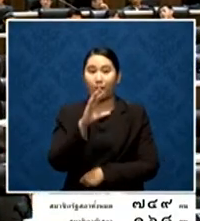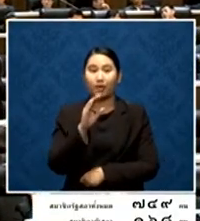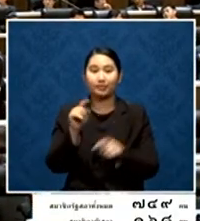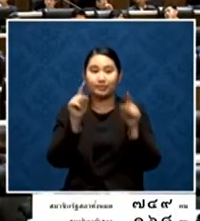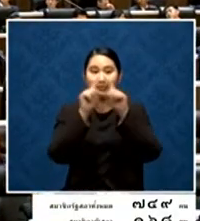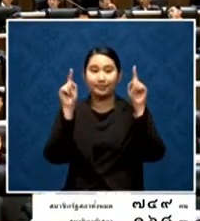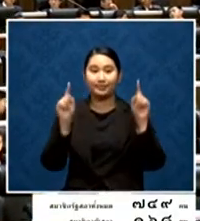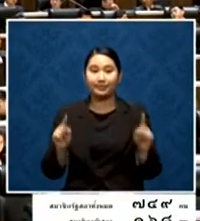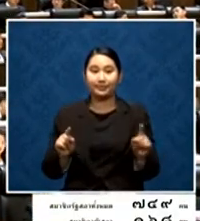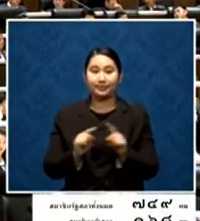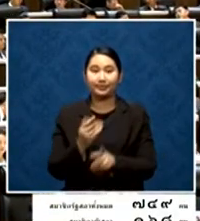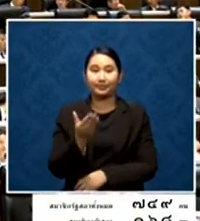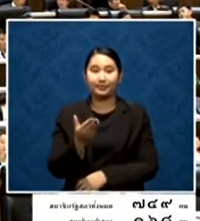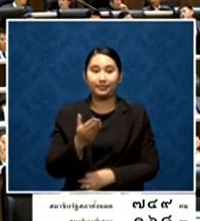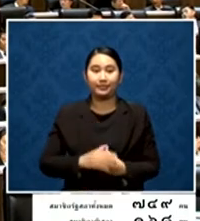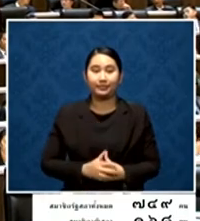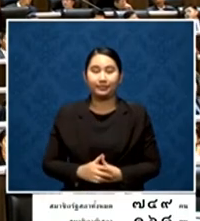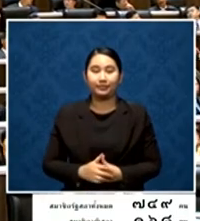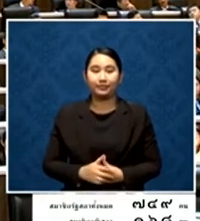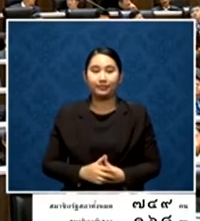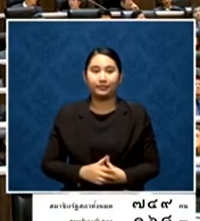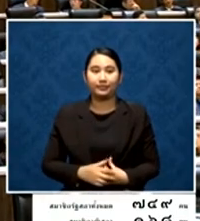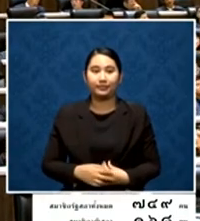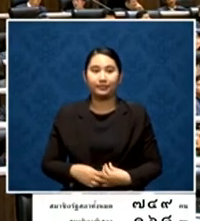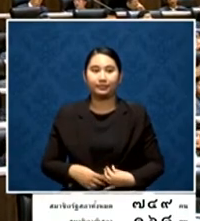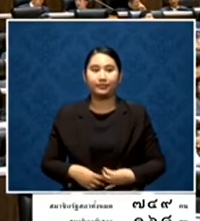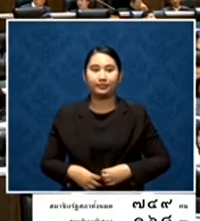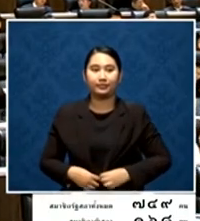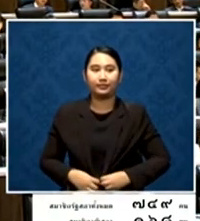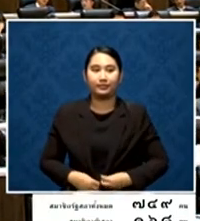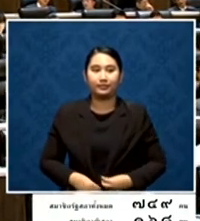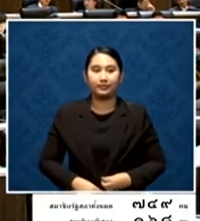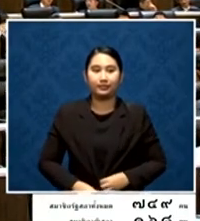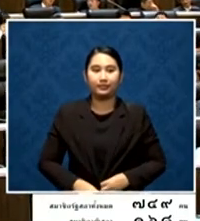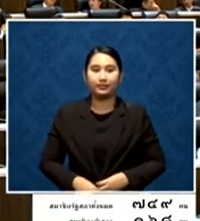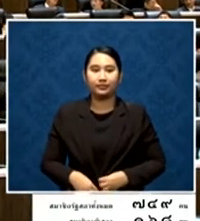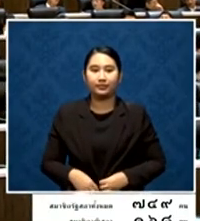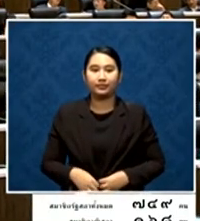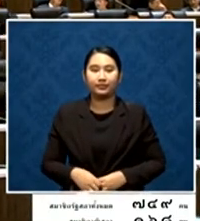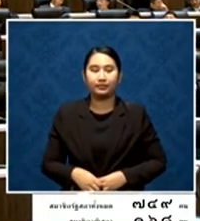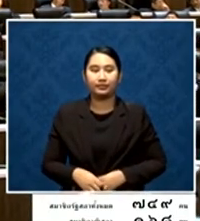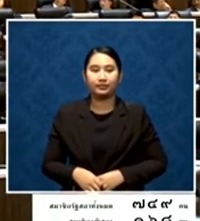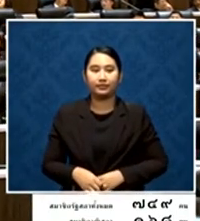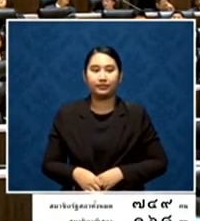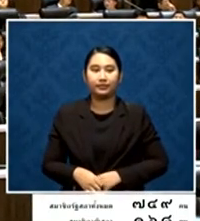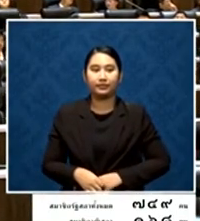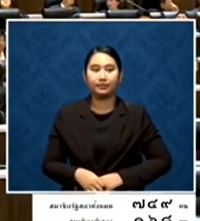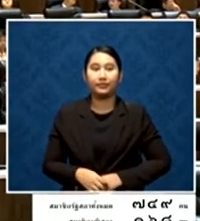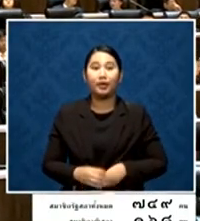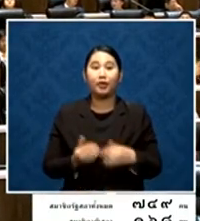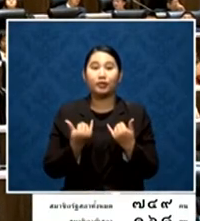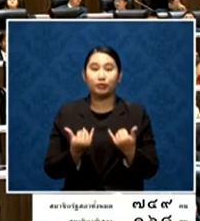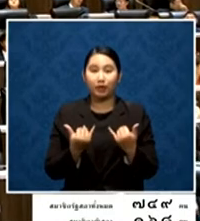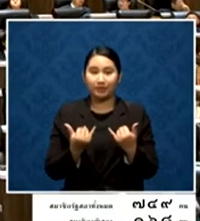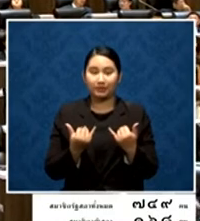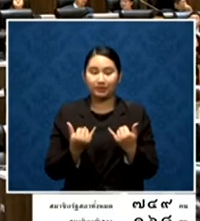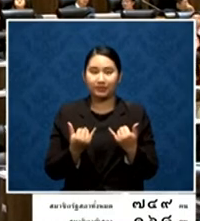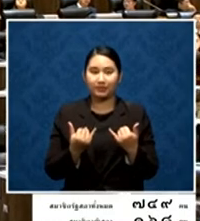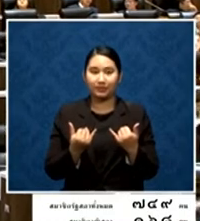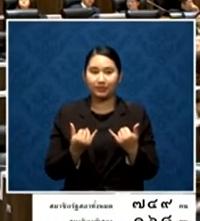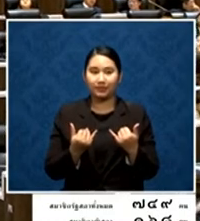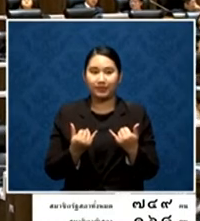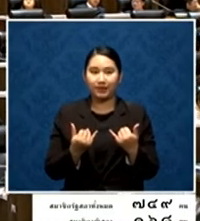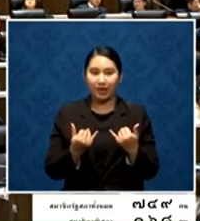นี่ก็พยายามที่จะโน้มน้าวทางสวนะครับว่าให้รักษาหลักการแล้วก็เคารพมติประชาชนนะครับแต่ว่าเท่าที่เห็นนะฮะการอภิปร